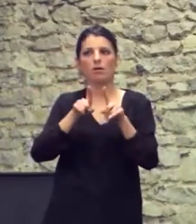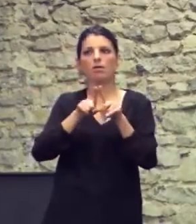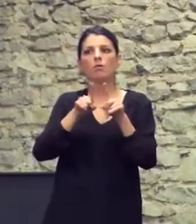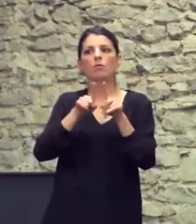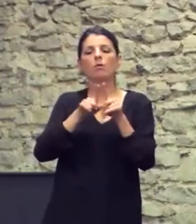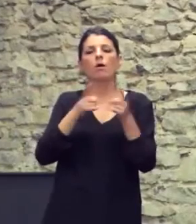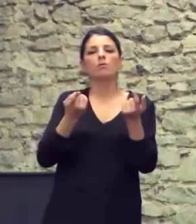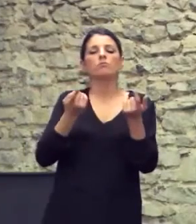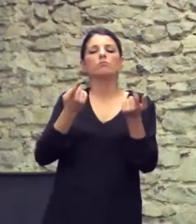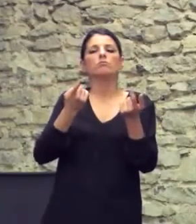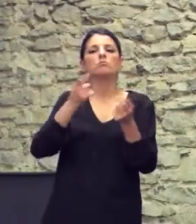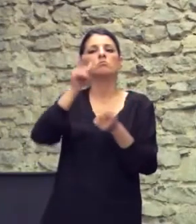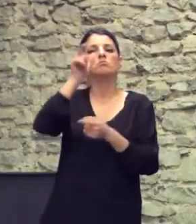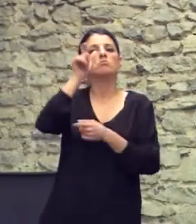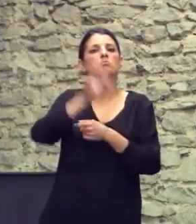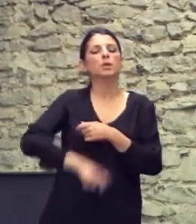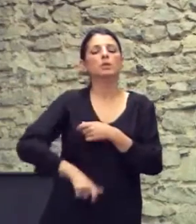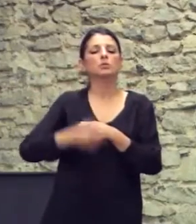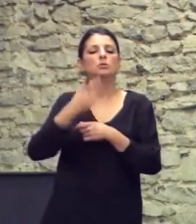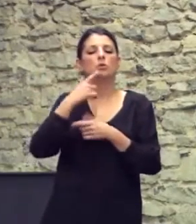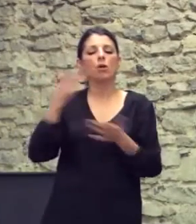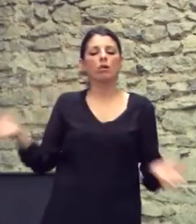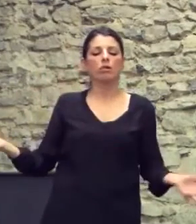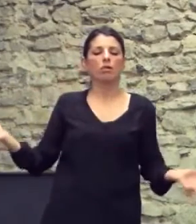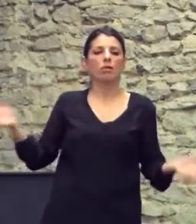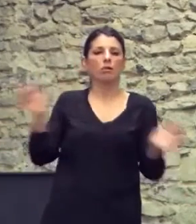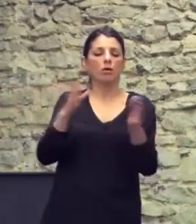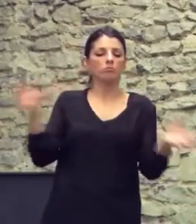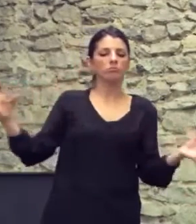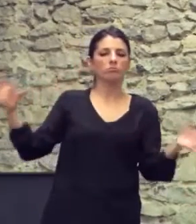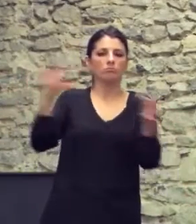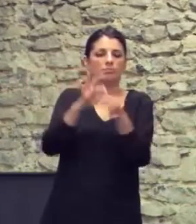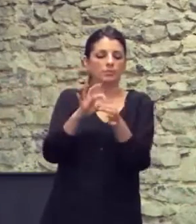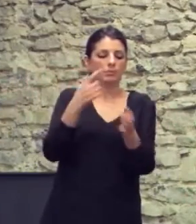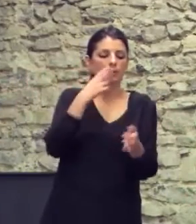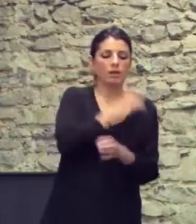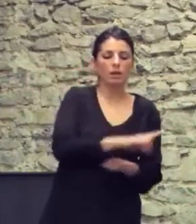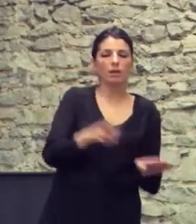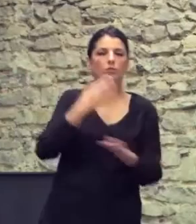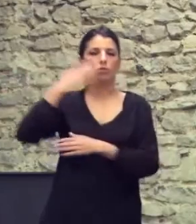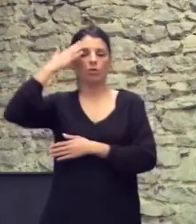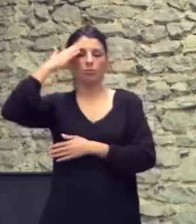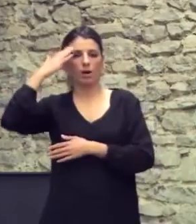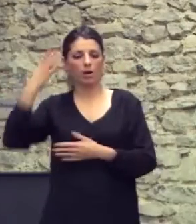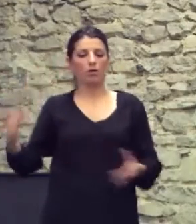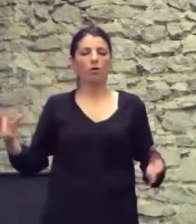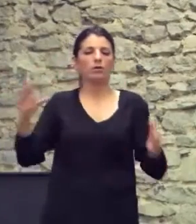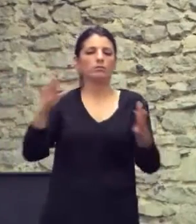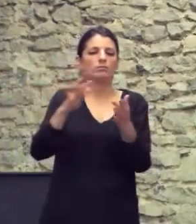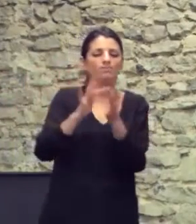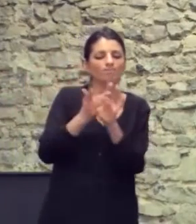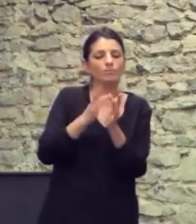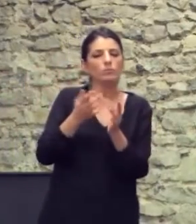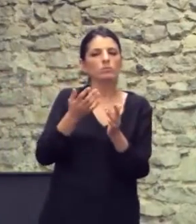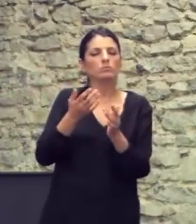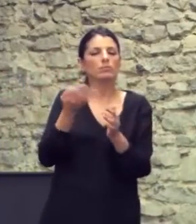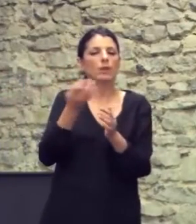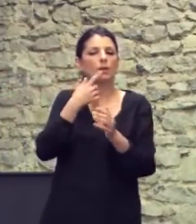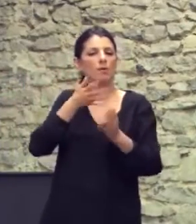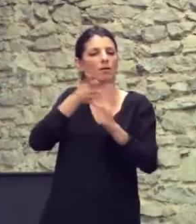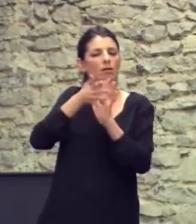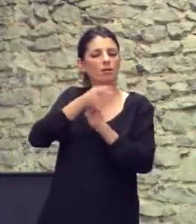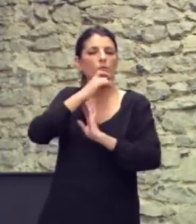arteko harremana eta belaunaldien arteko harremana zein izan behar den ere bai. Ezin gara mugatu esatera, ba, institutokoa oso gogorra da, baina pasako da,